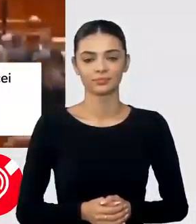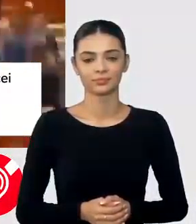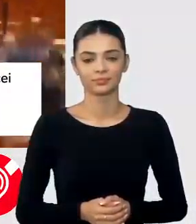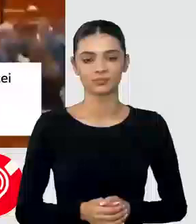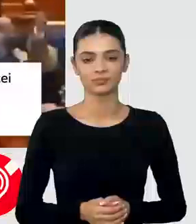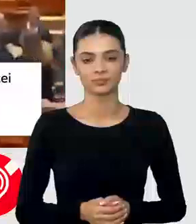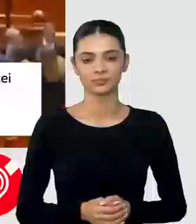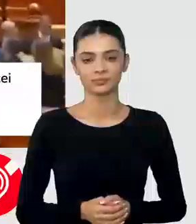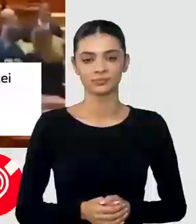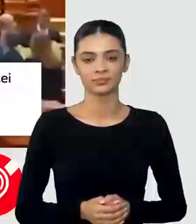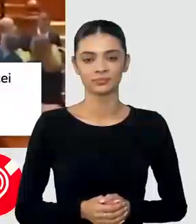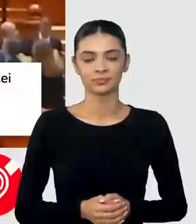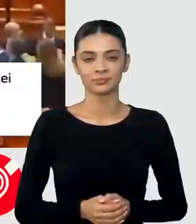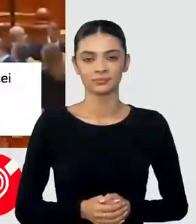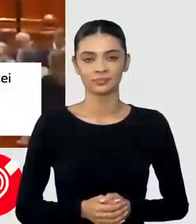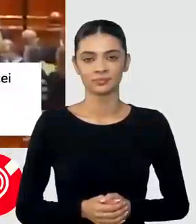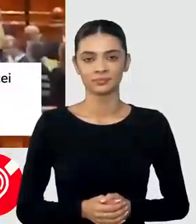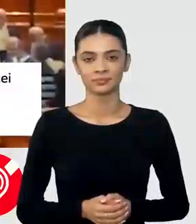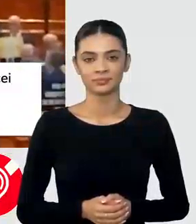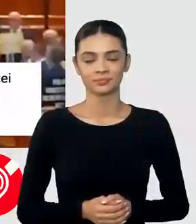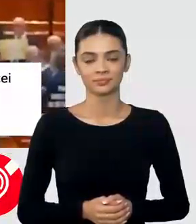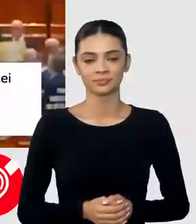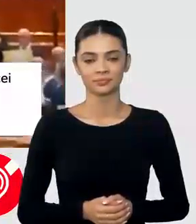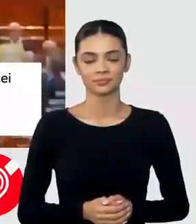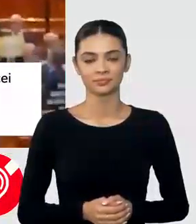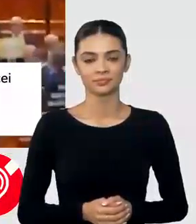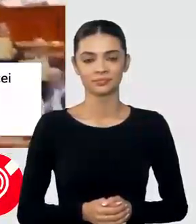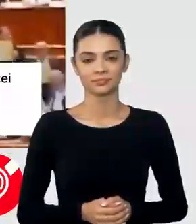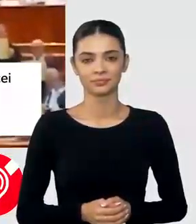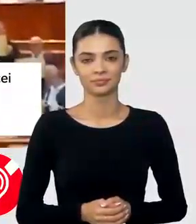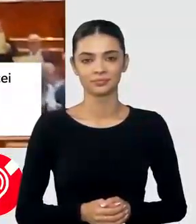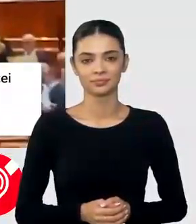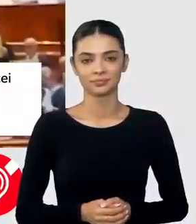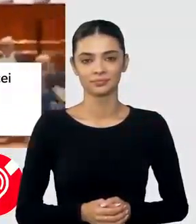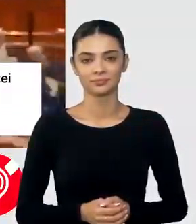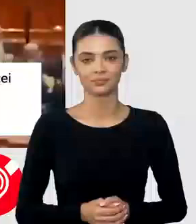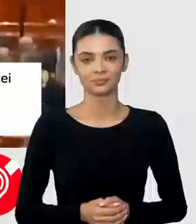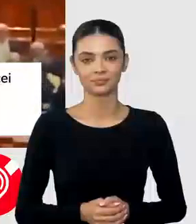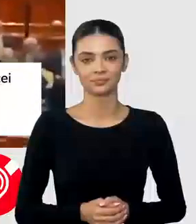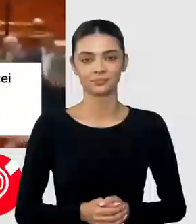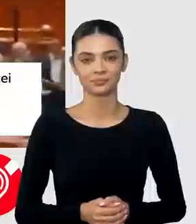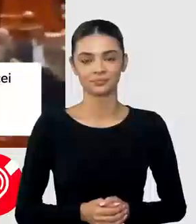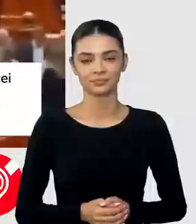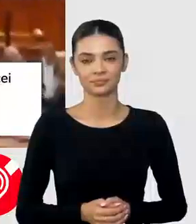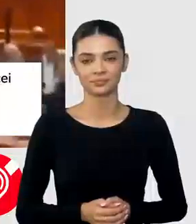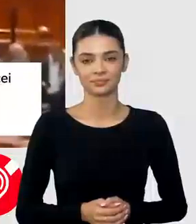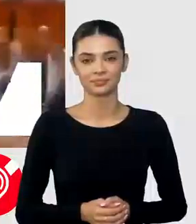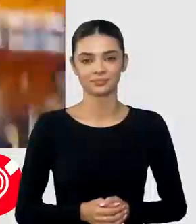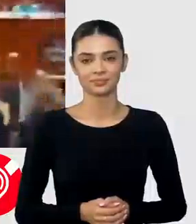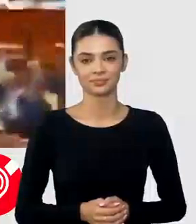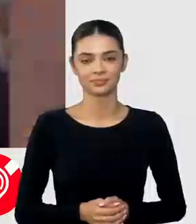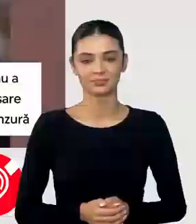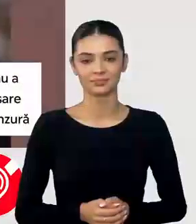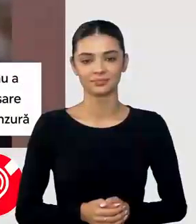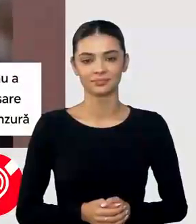Păi, dar nu e copilul lor? E tăticul lor! Au, ce frumos